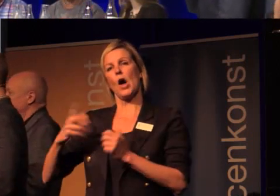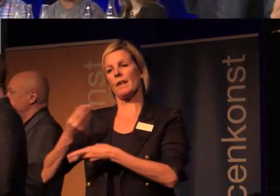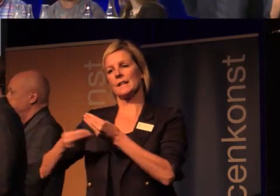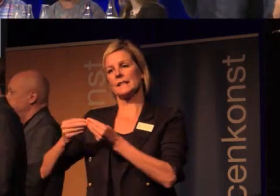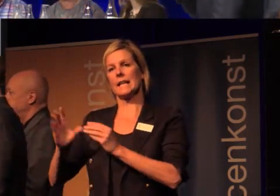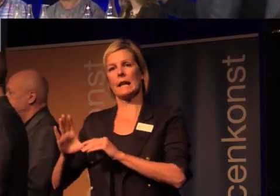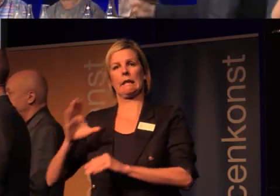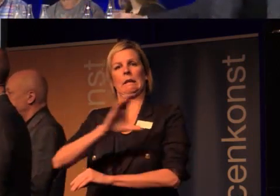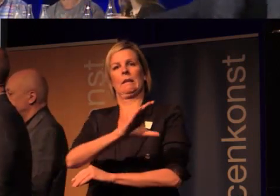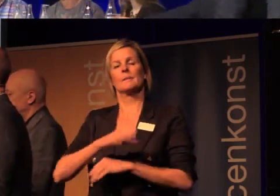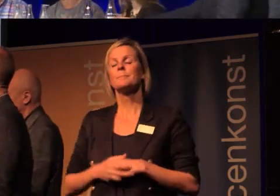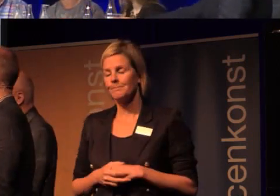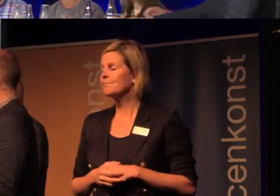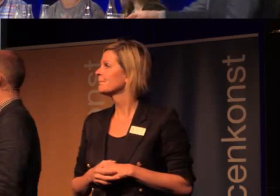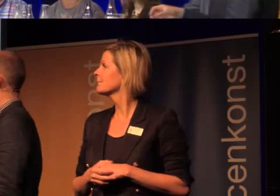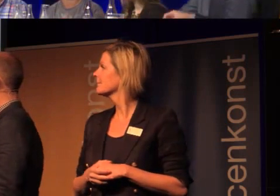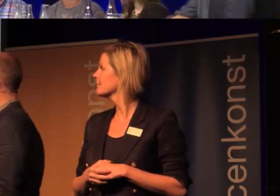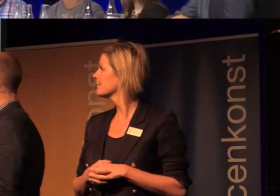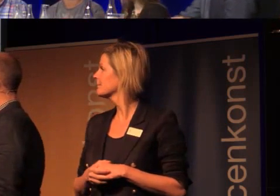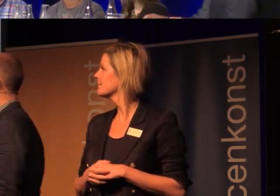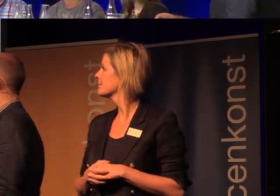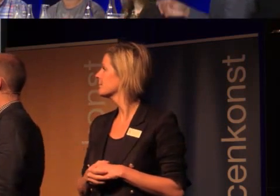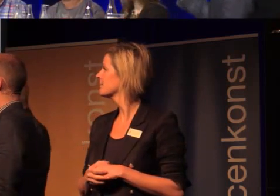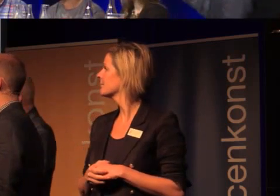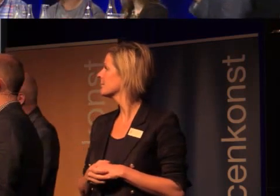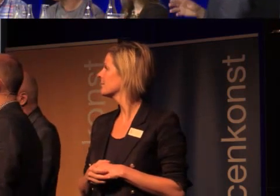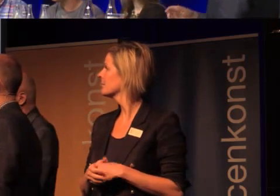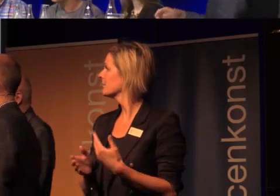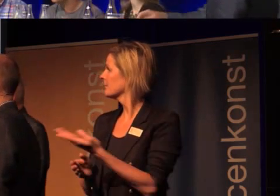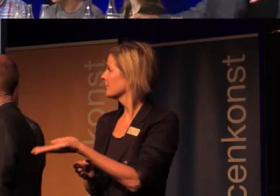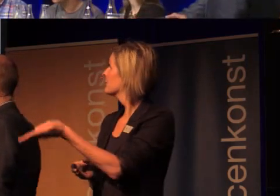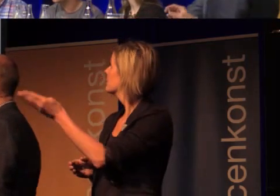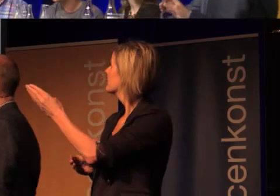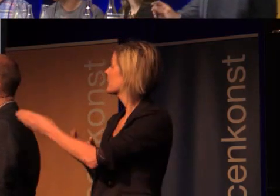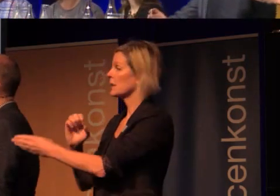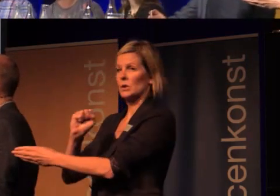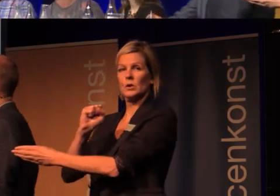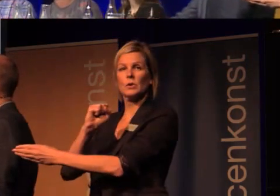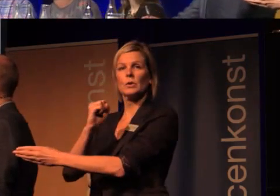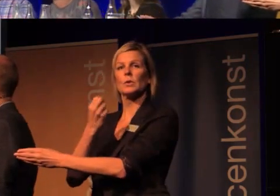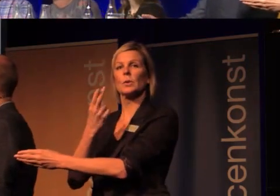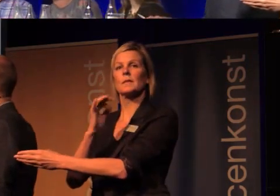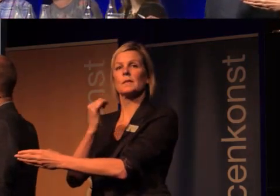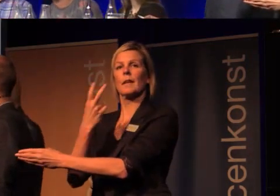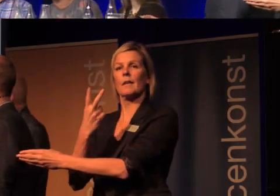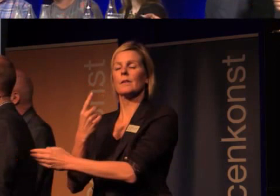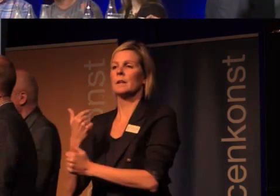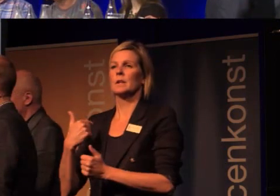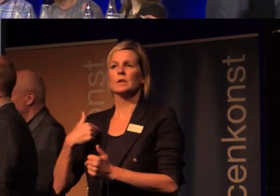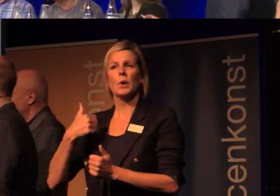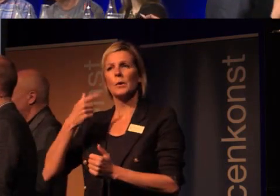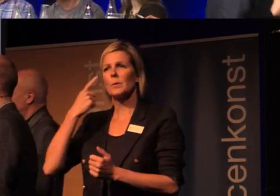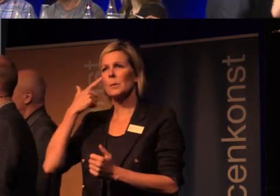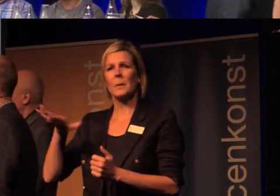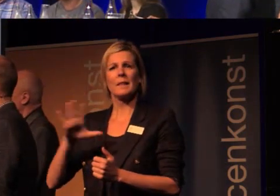det som gäller. Ja. Okej. Okay. Jag tror att det inte finns något större behov